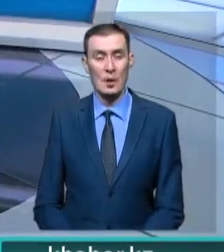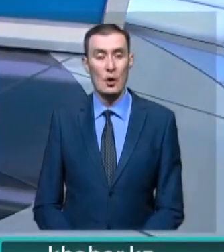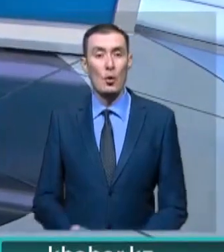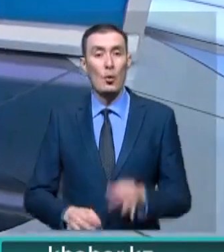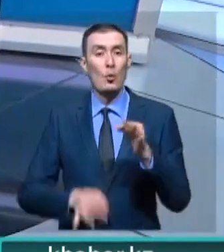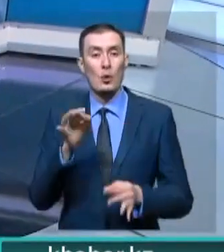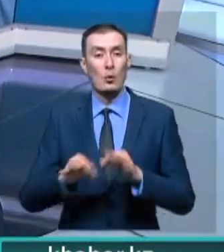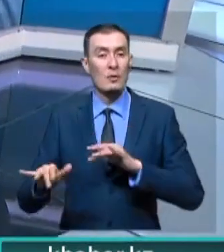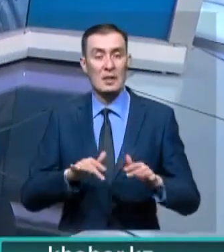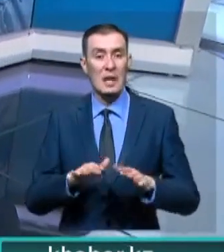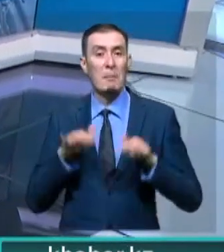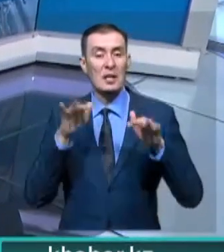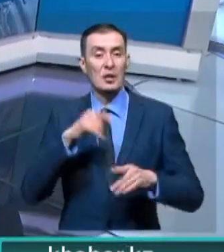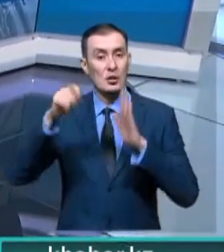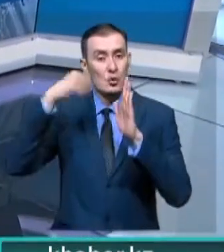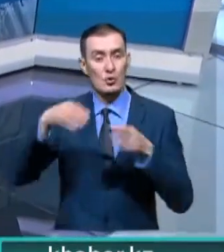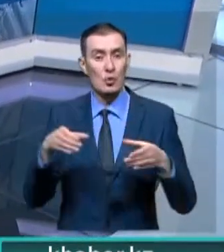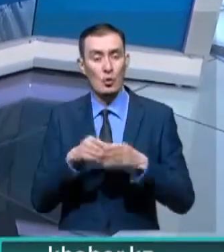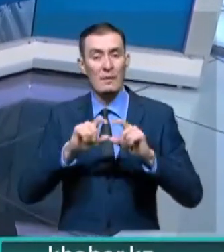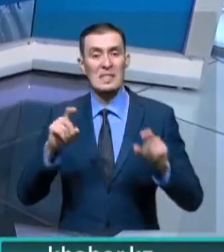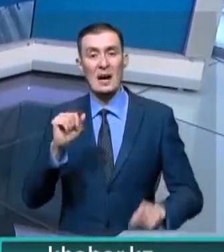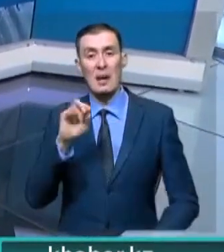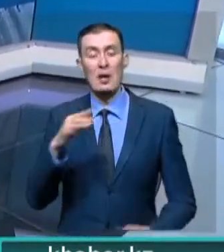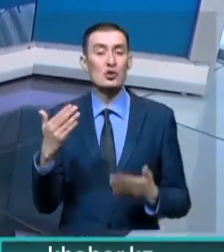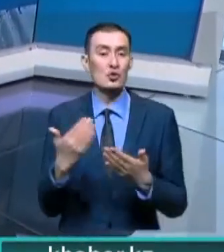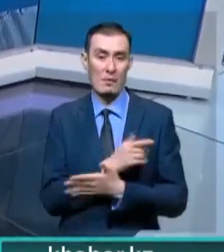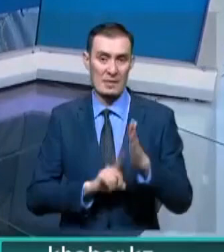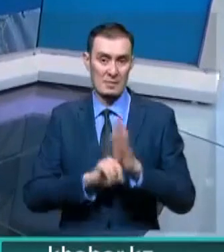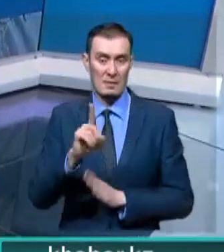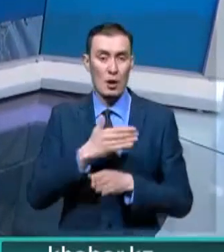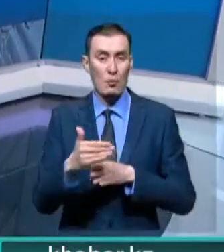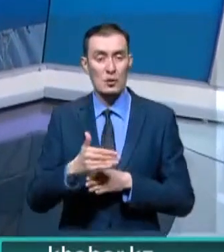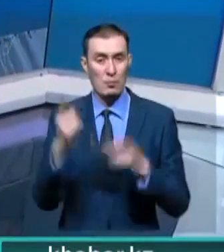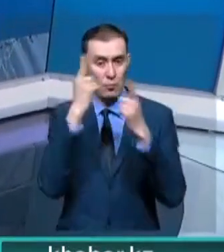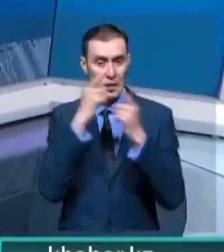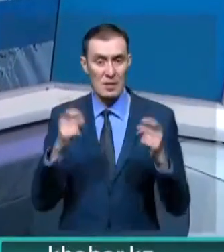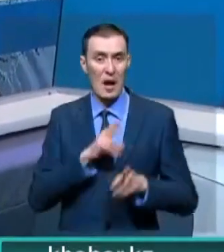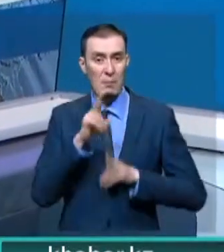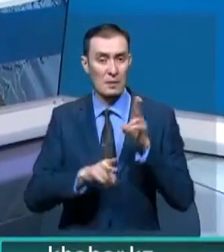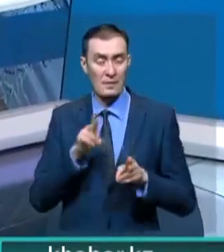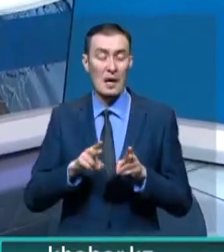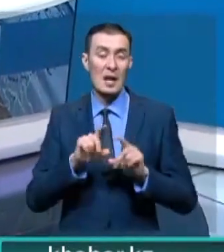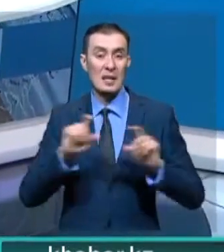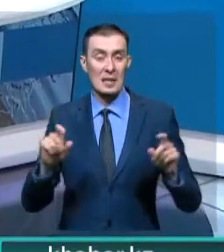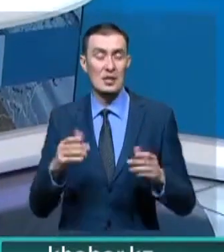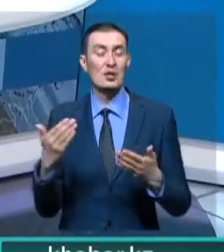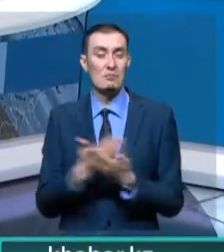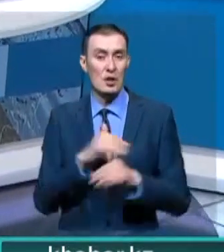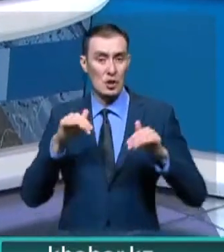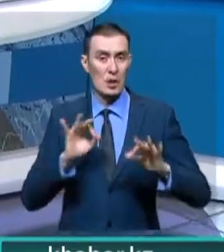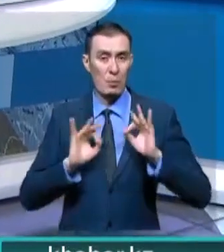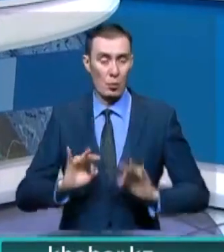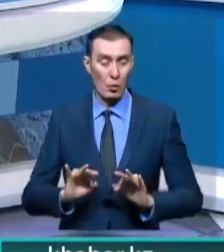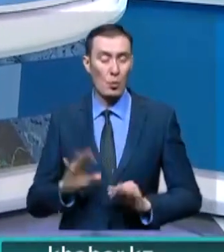Уголовное дело нападение на съемочную группу агентства «Хабар» снова возобновили. После публичного обращения сотрудников редакции все-таки решение